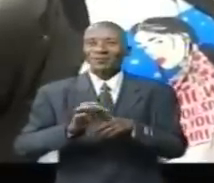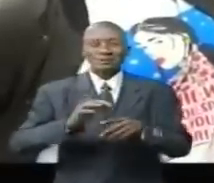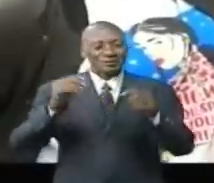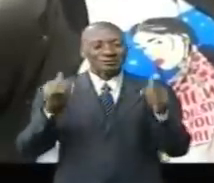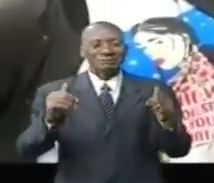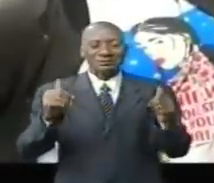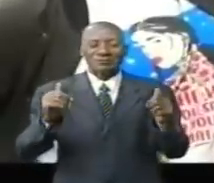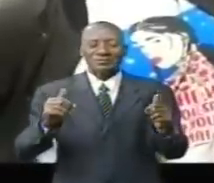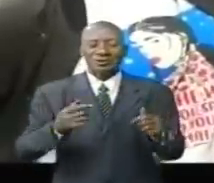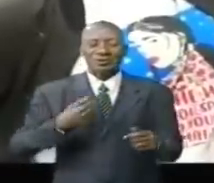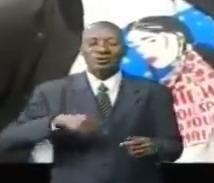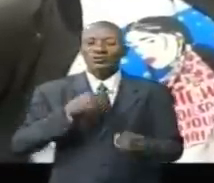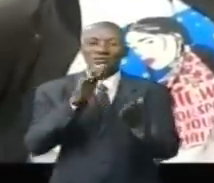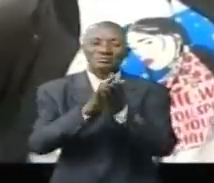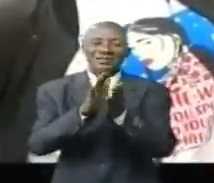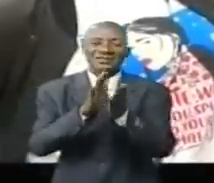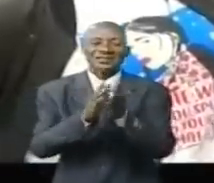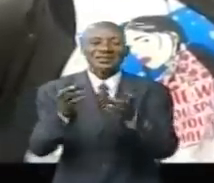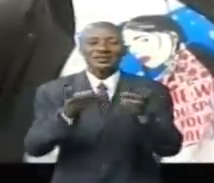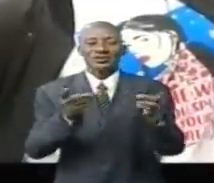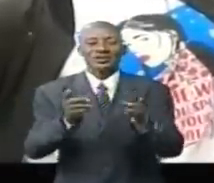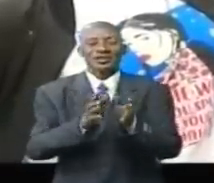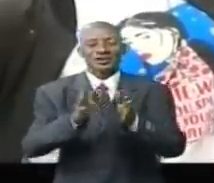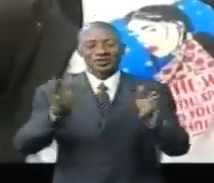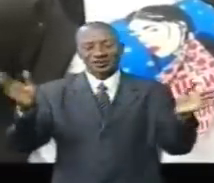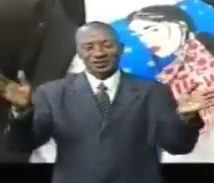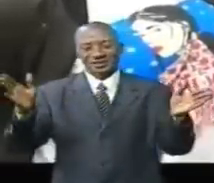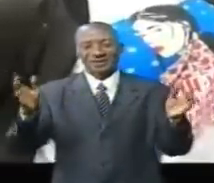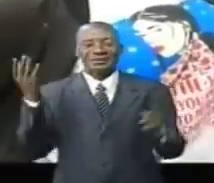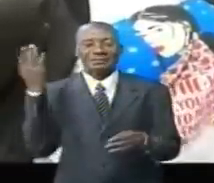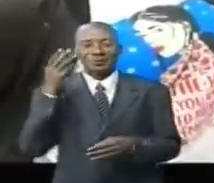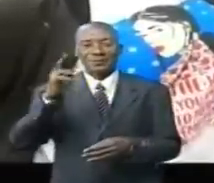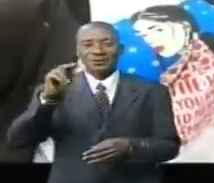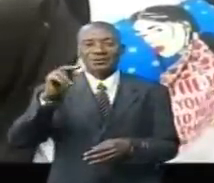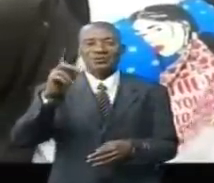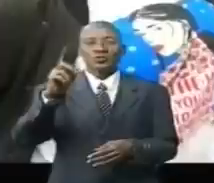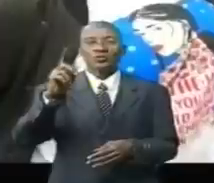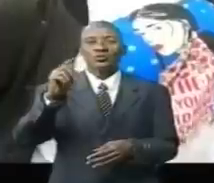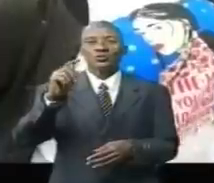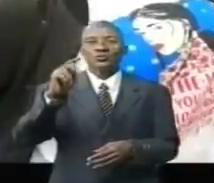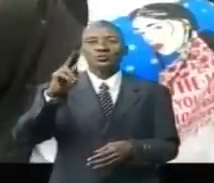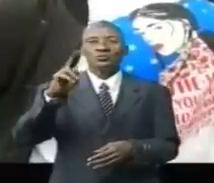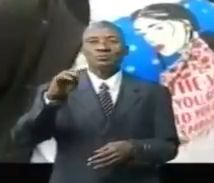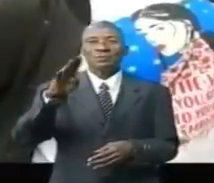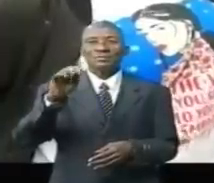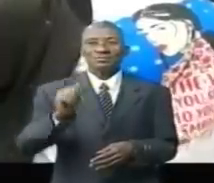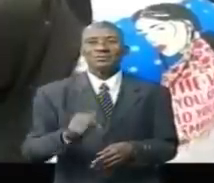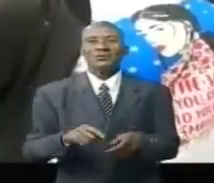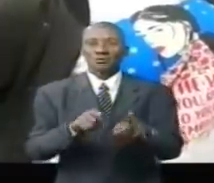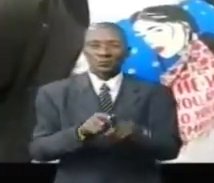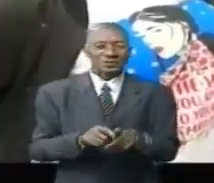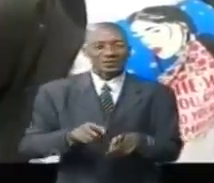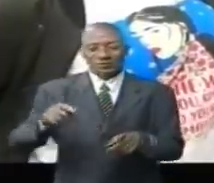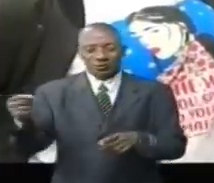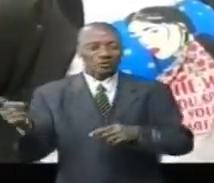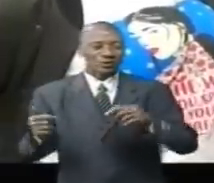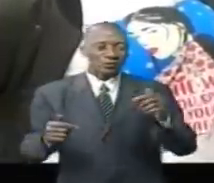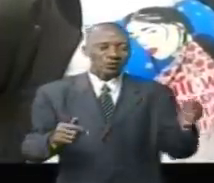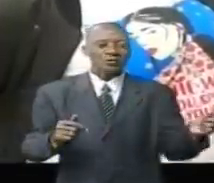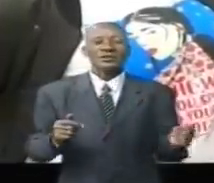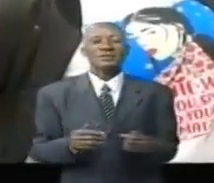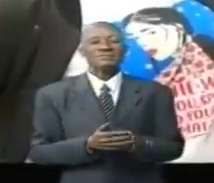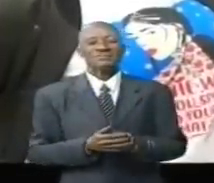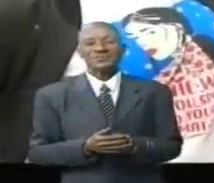directeur général, Victor Toumba Tshikela. Et puis, deuxièmement, nous remercions encore le